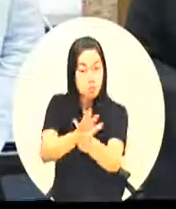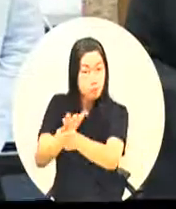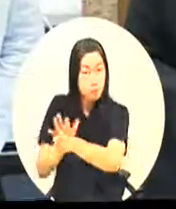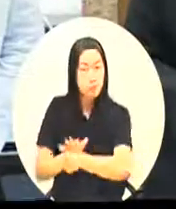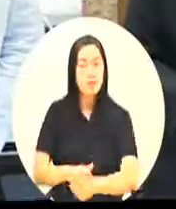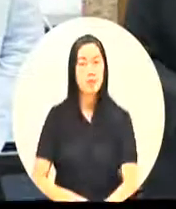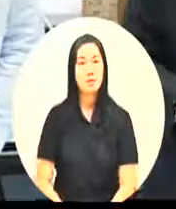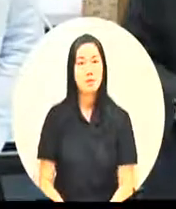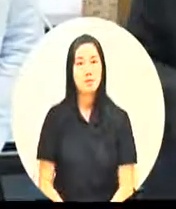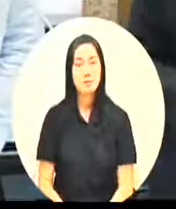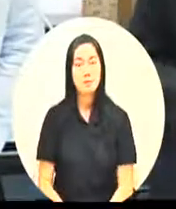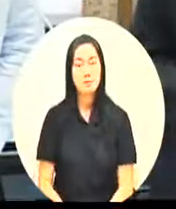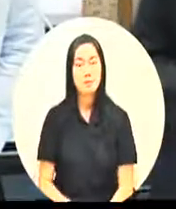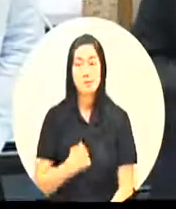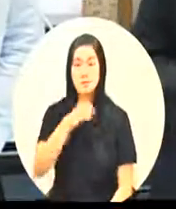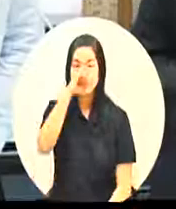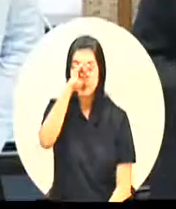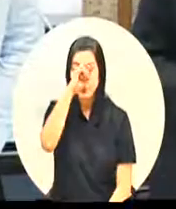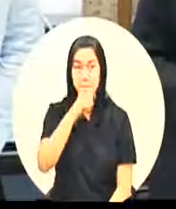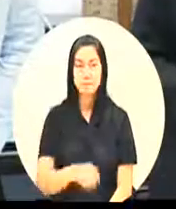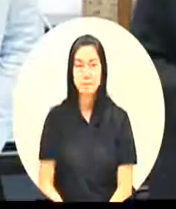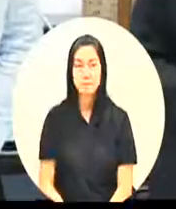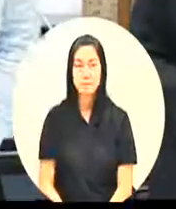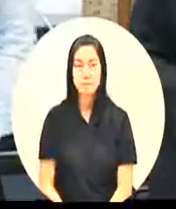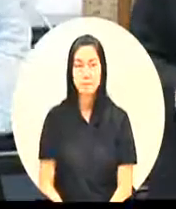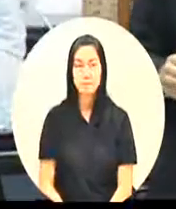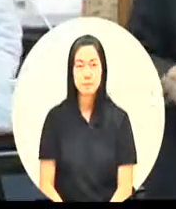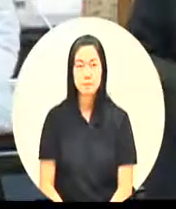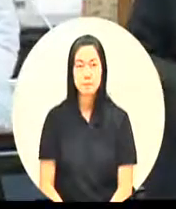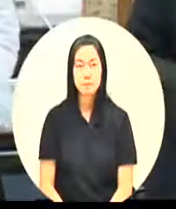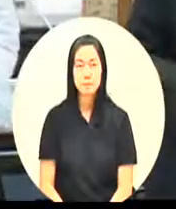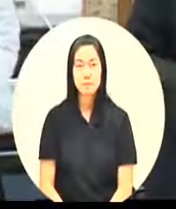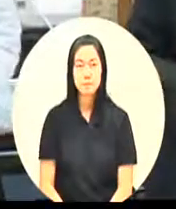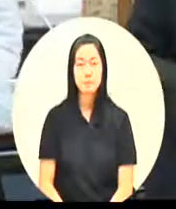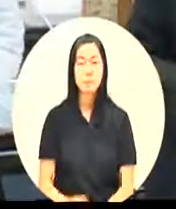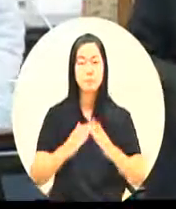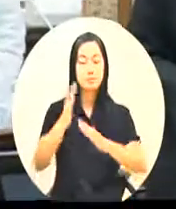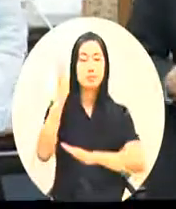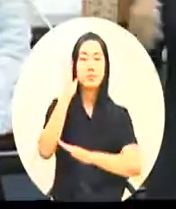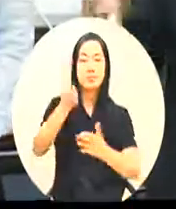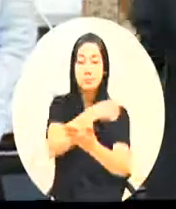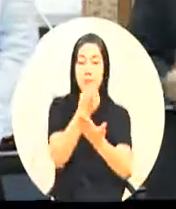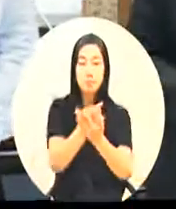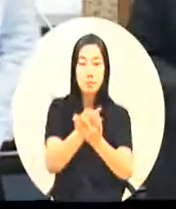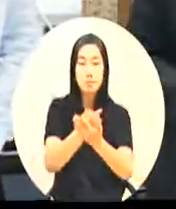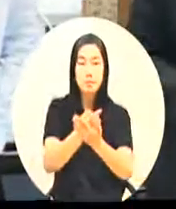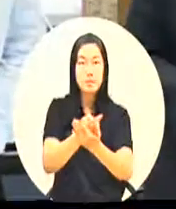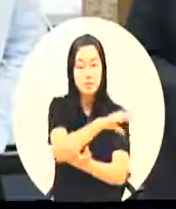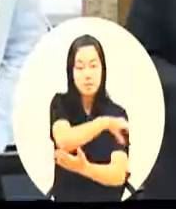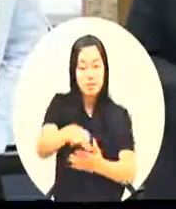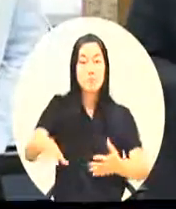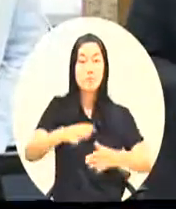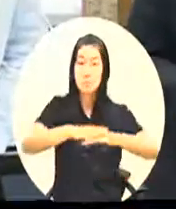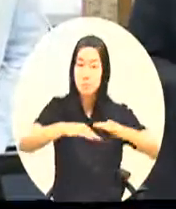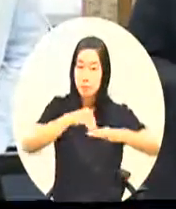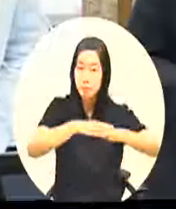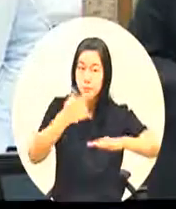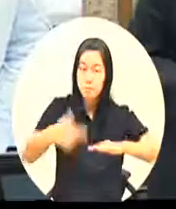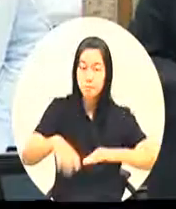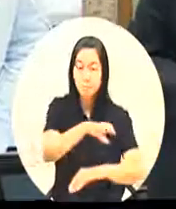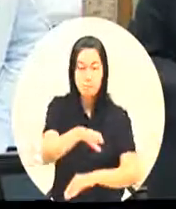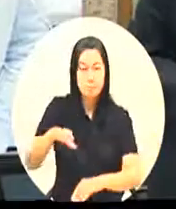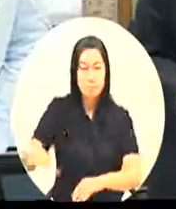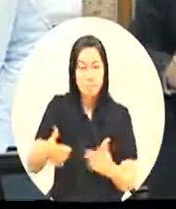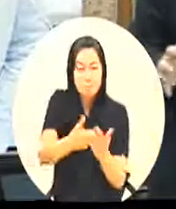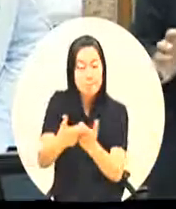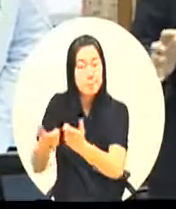观光的需求。我们希望整个在各个局处大家共同的合作，以及地方上相互的努力配合